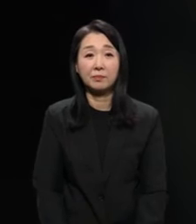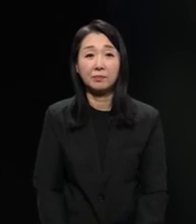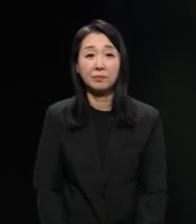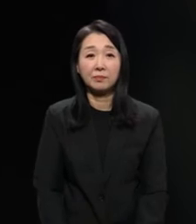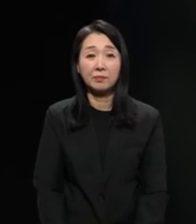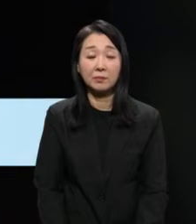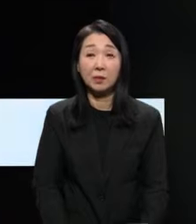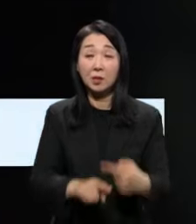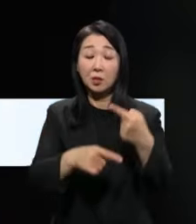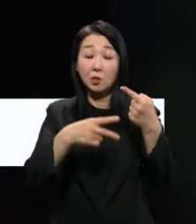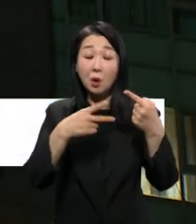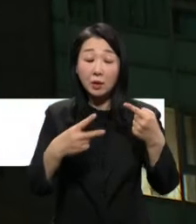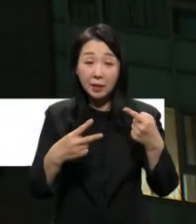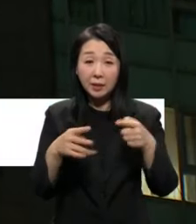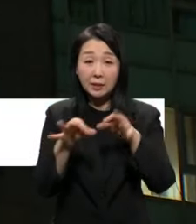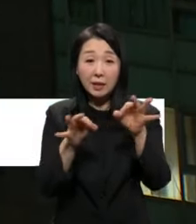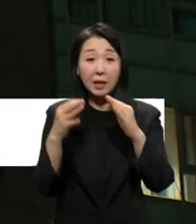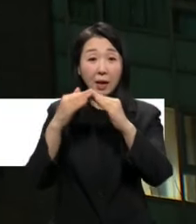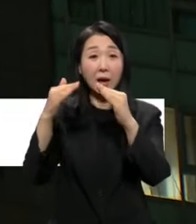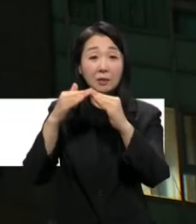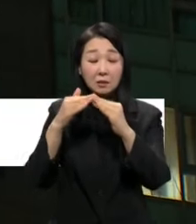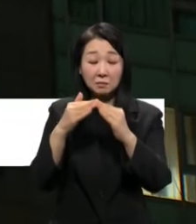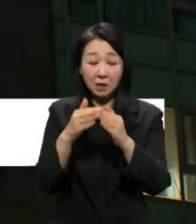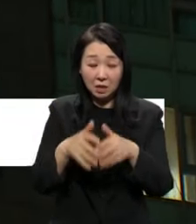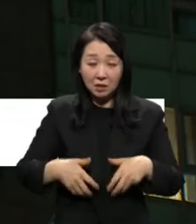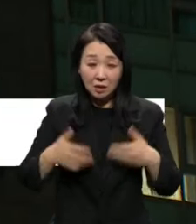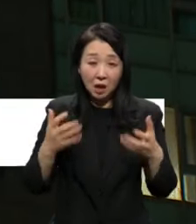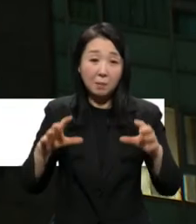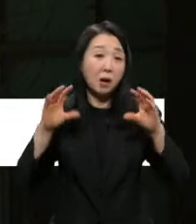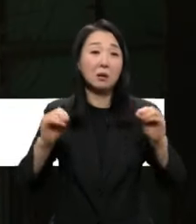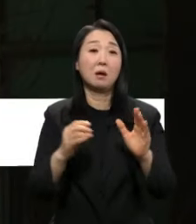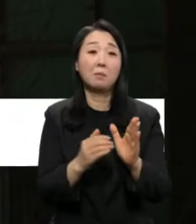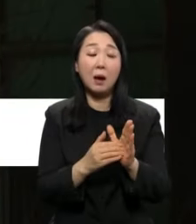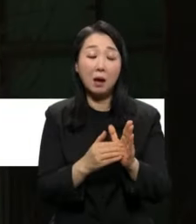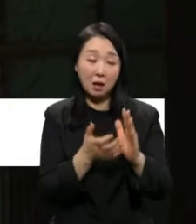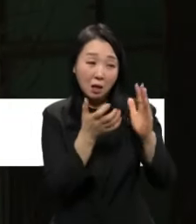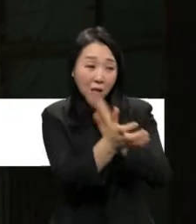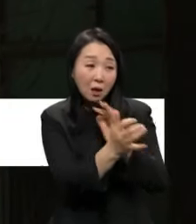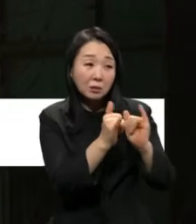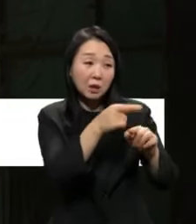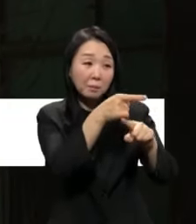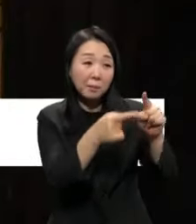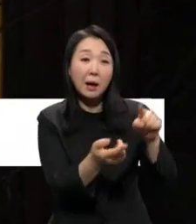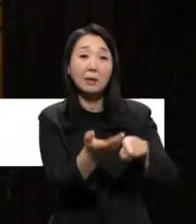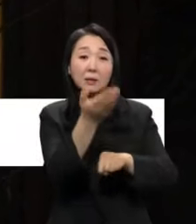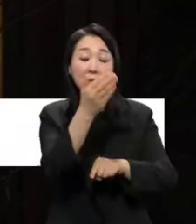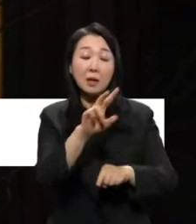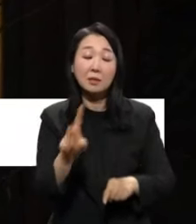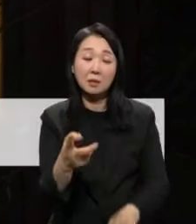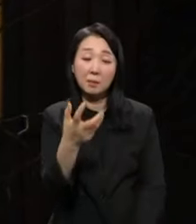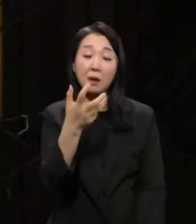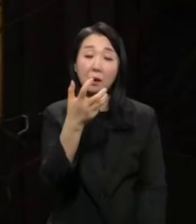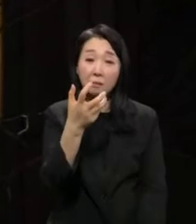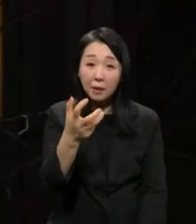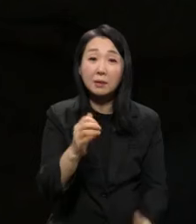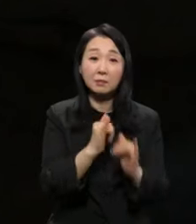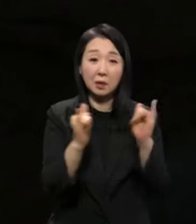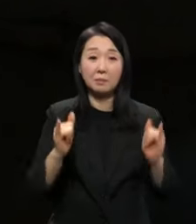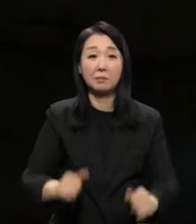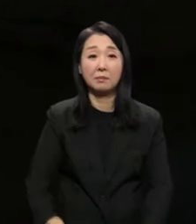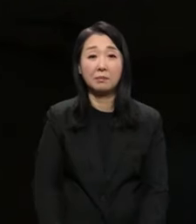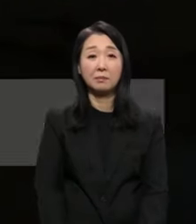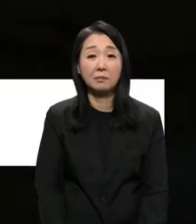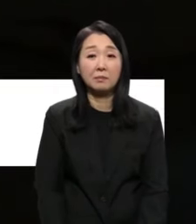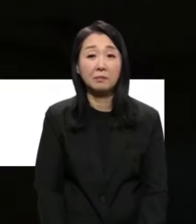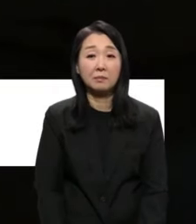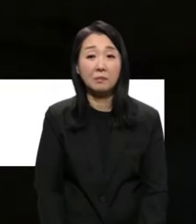지난 2일 오피스텔 난방이 갑자기 끊겼습니다. 입주 세대 절반이 넘는 280여 세대나 됐습니다.